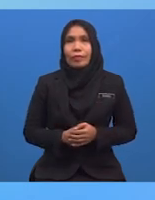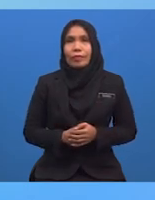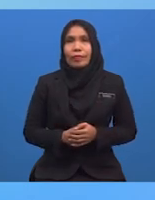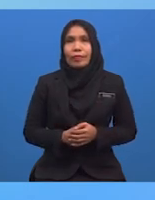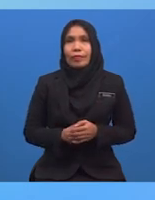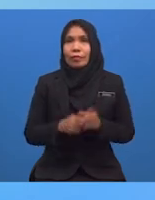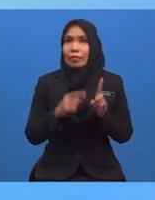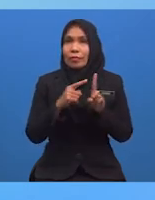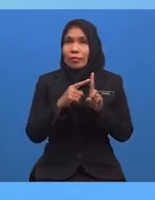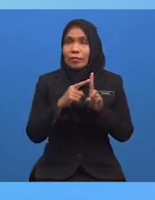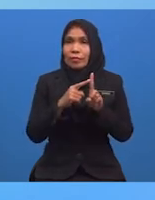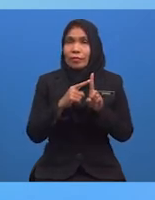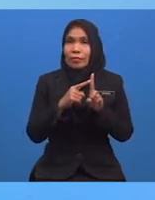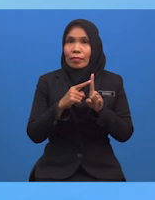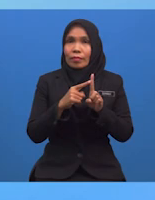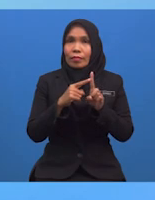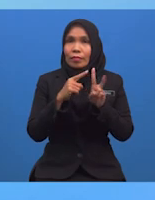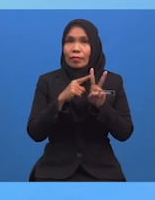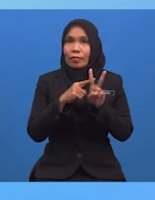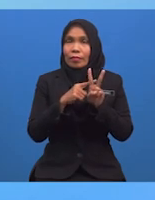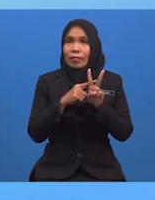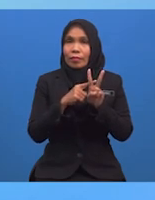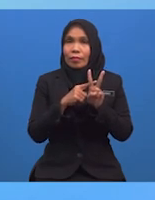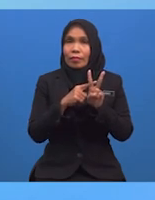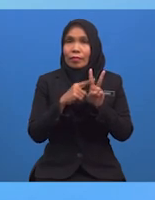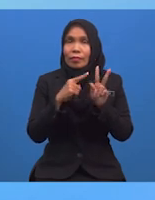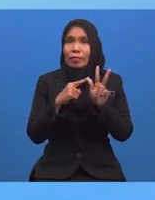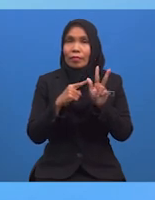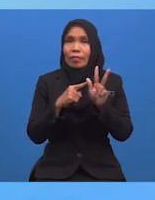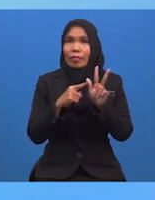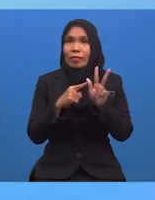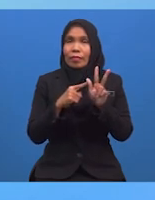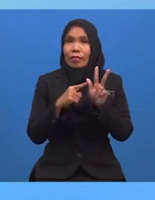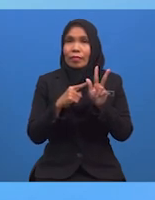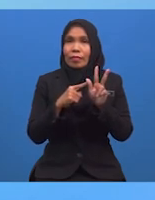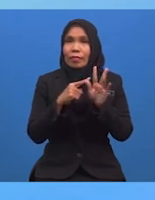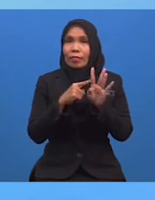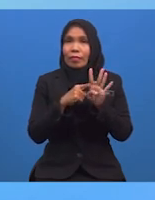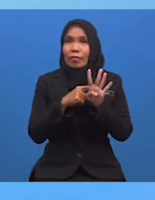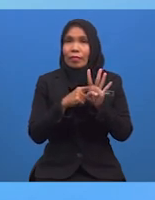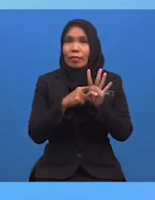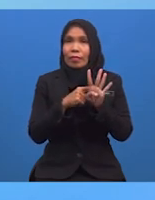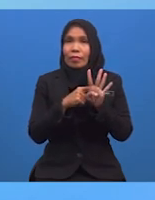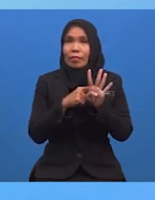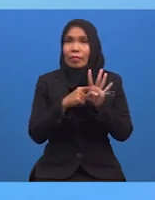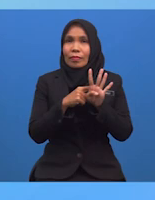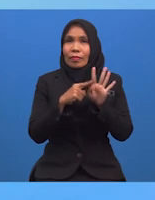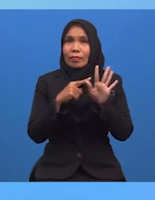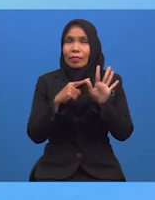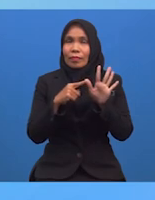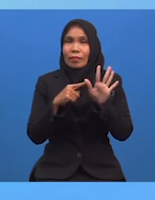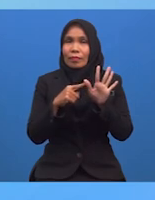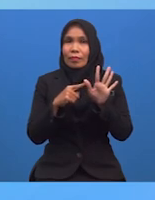duty ekspor, duty import, duty excise, cukai jualan dan